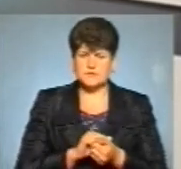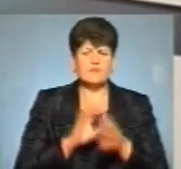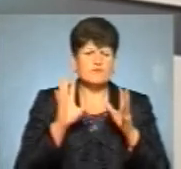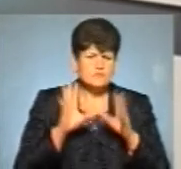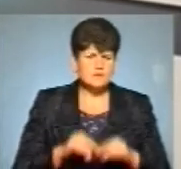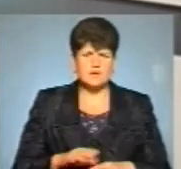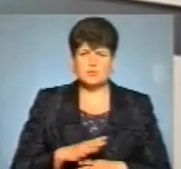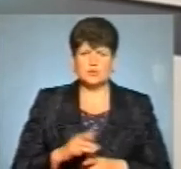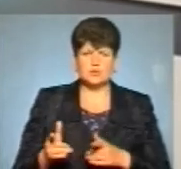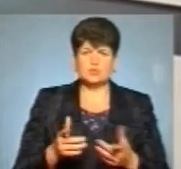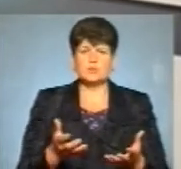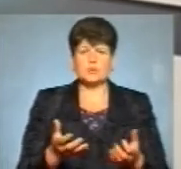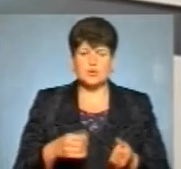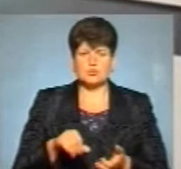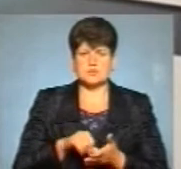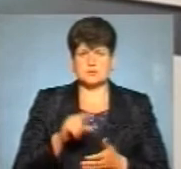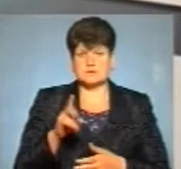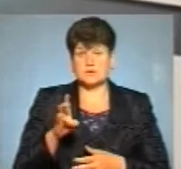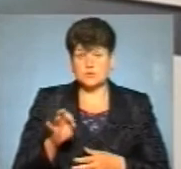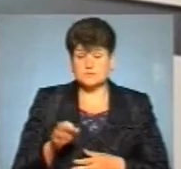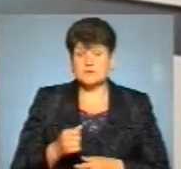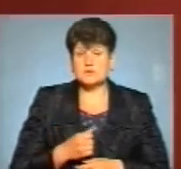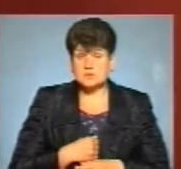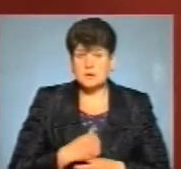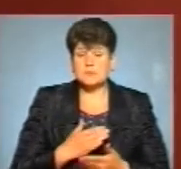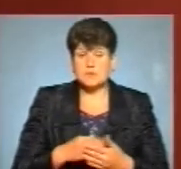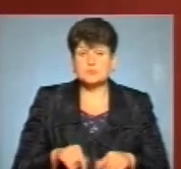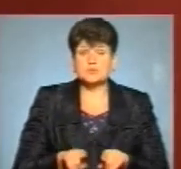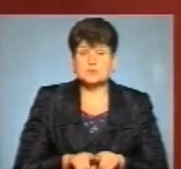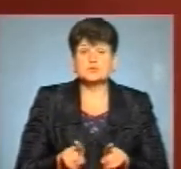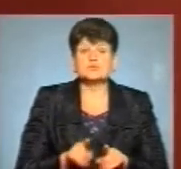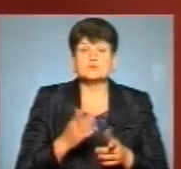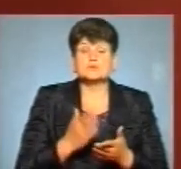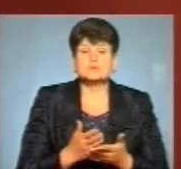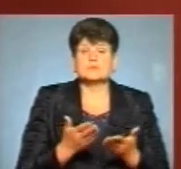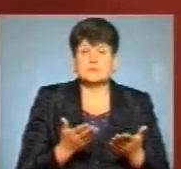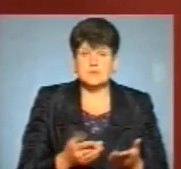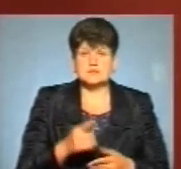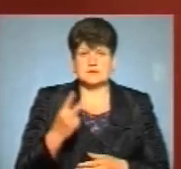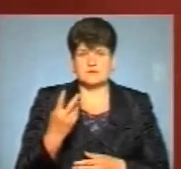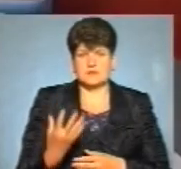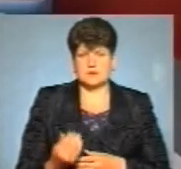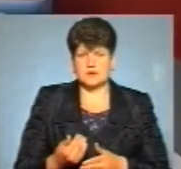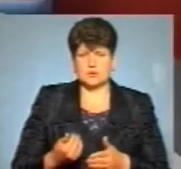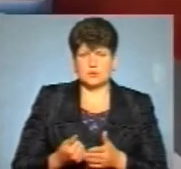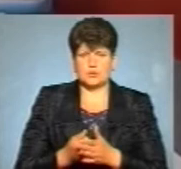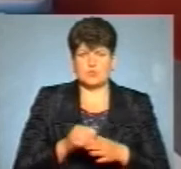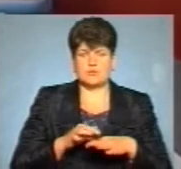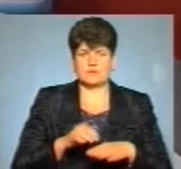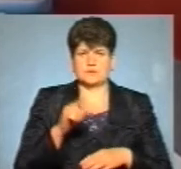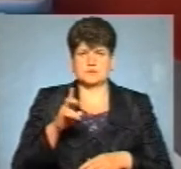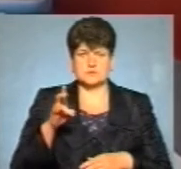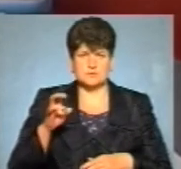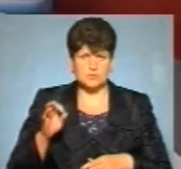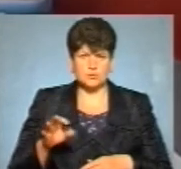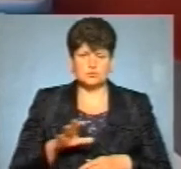прийому учасників ЗНО. Ну, на жаль, маємо те, що маємо. За два дні до проведення зовнішнього незалежного